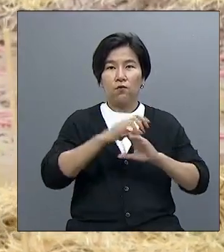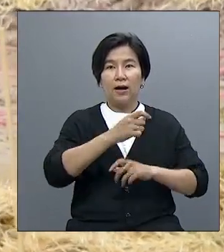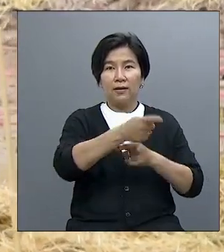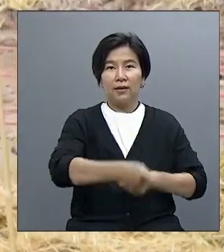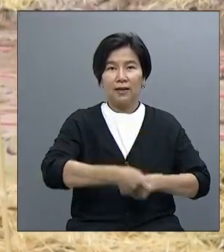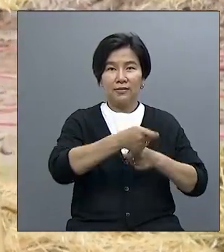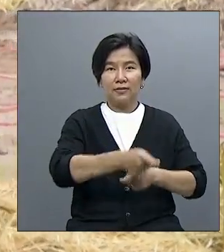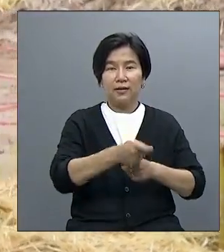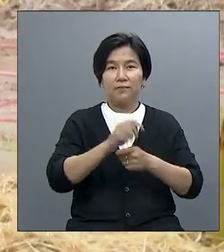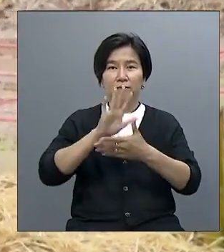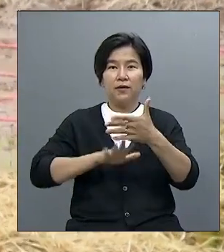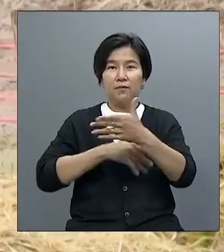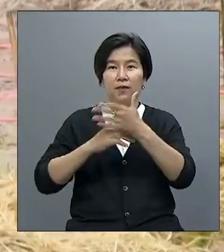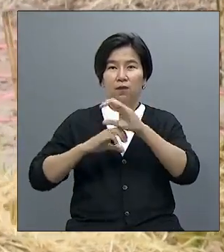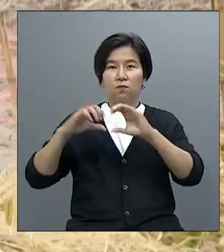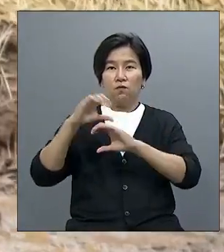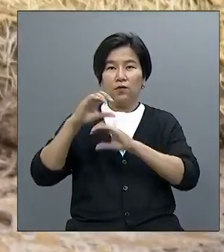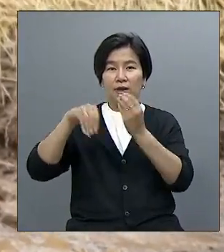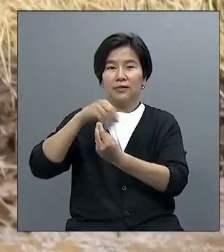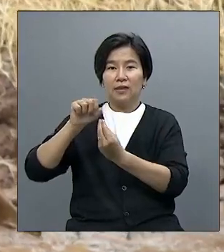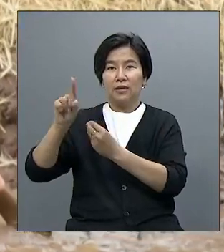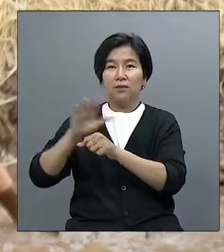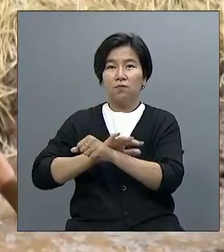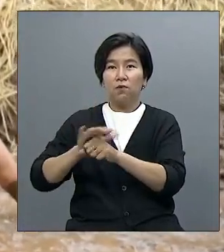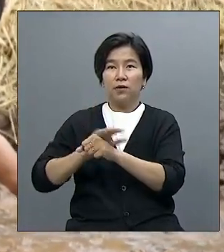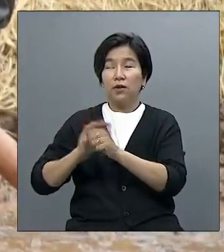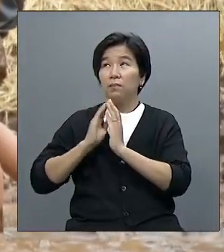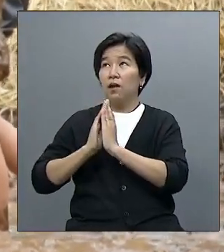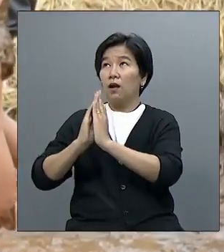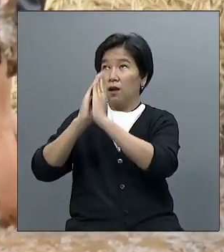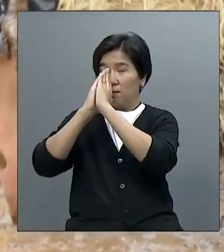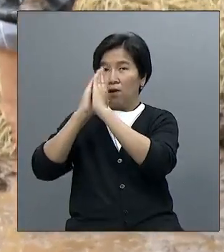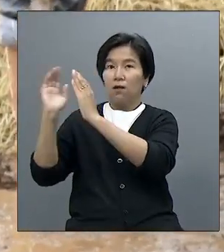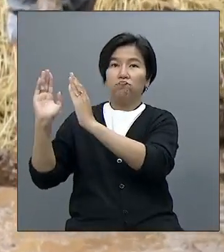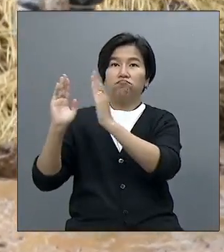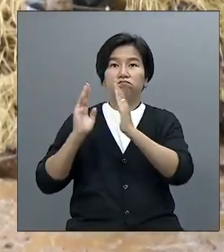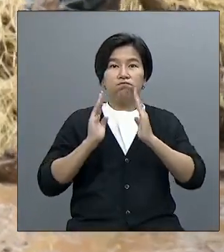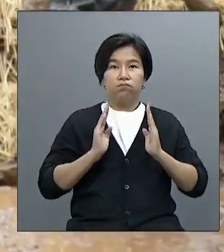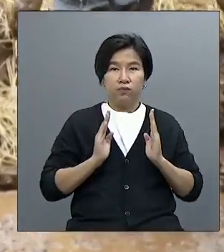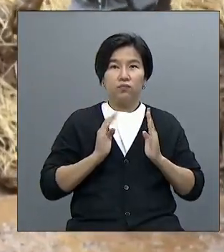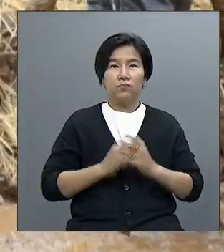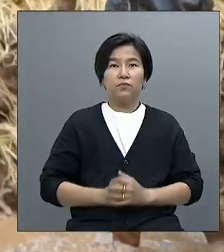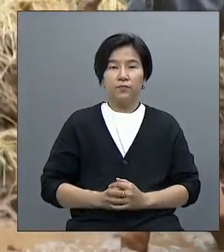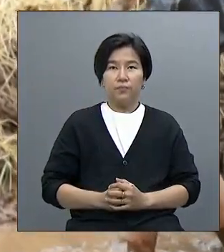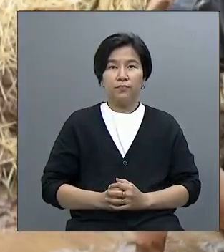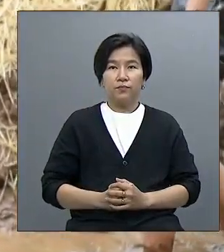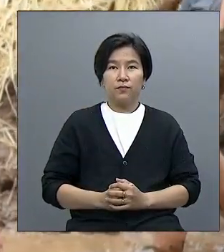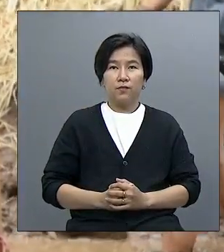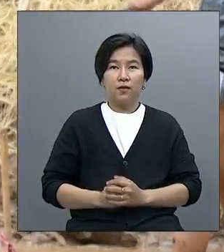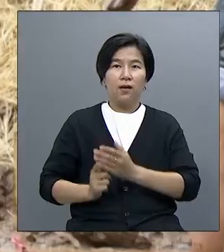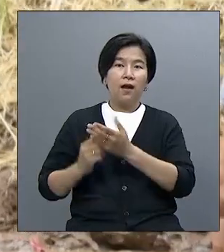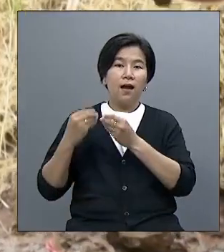ด้วยแนวคิดตามหลักปรัชญาของเศรษฐกิจพอเพียงนั้นเป็นโครงการที่ในหลวงรัชกาลที่10นะคะได้พระราชทาน